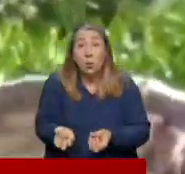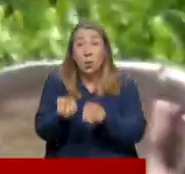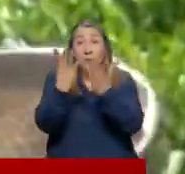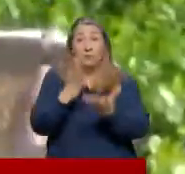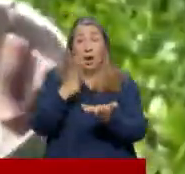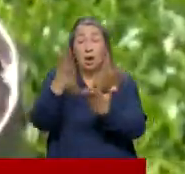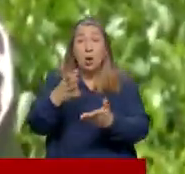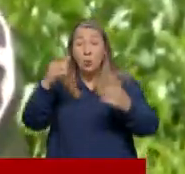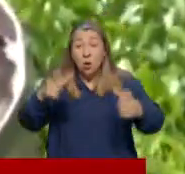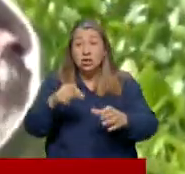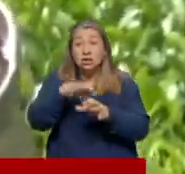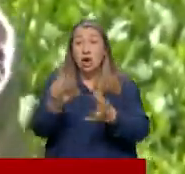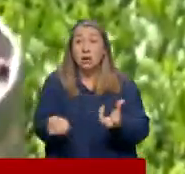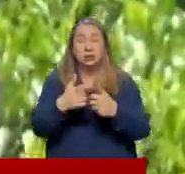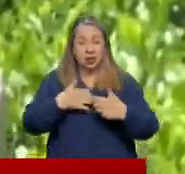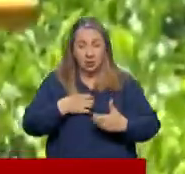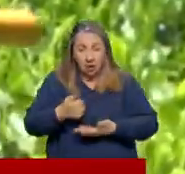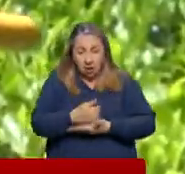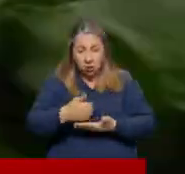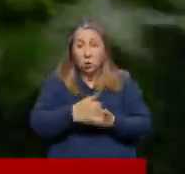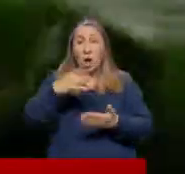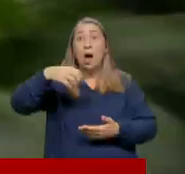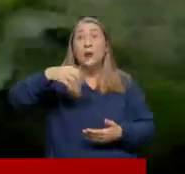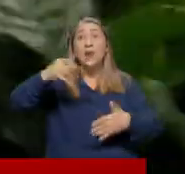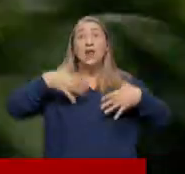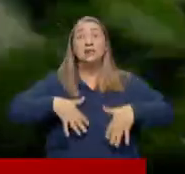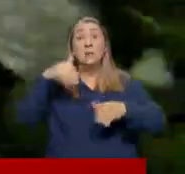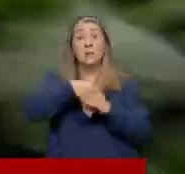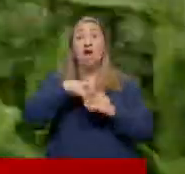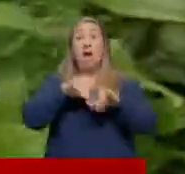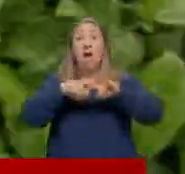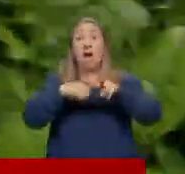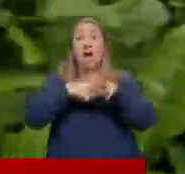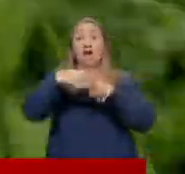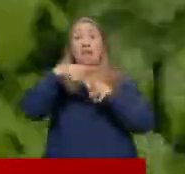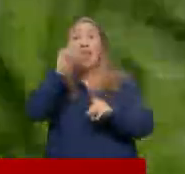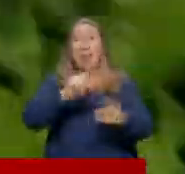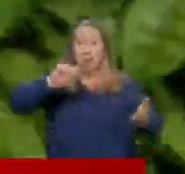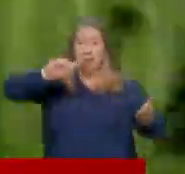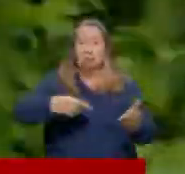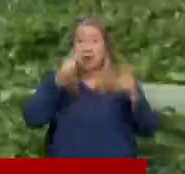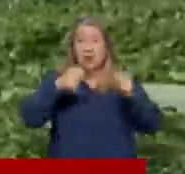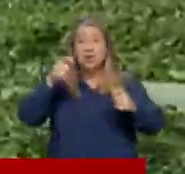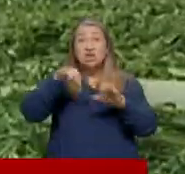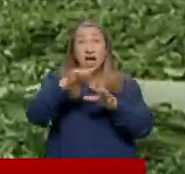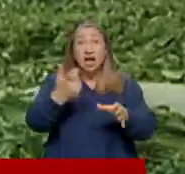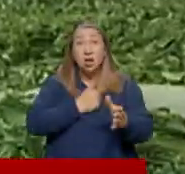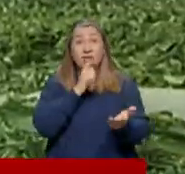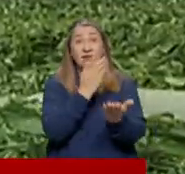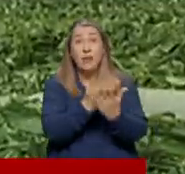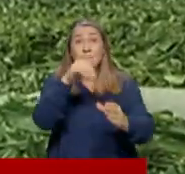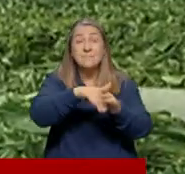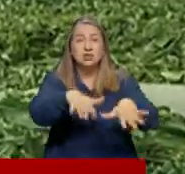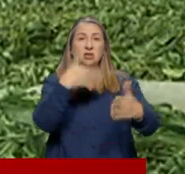üretiminde yani bölge çay üretimi ile kalkınıyor AK Parti Rize milletvekili Hayati Yazıcı'nın ilk imzacısı olduğu çay kanun